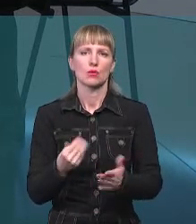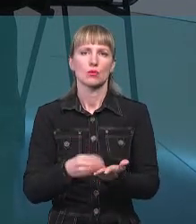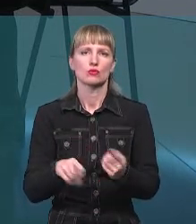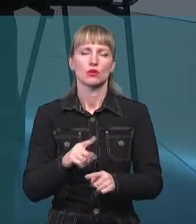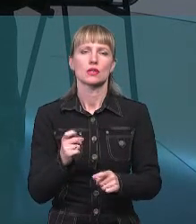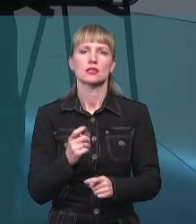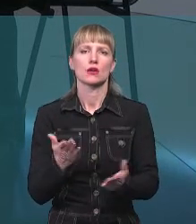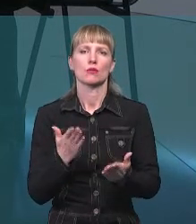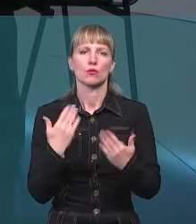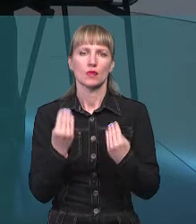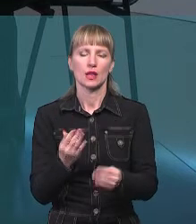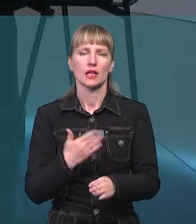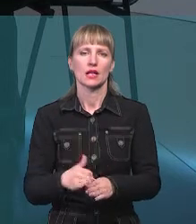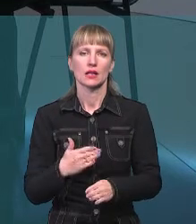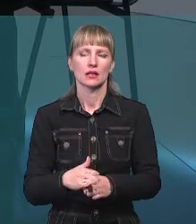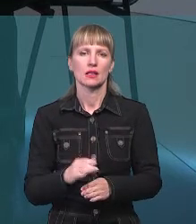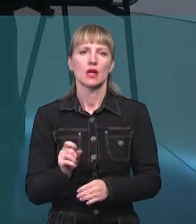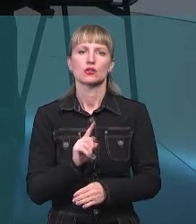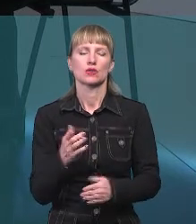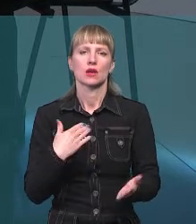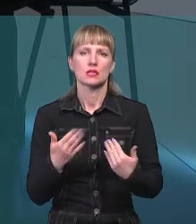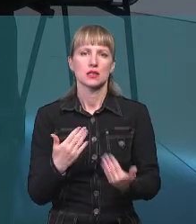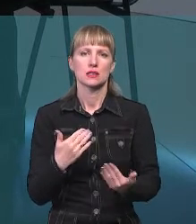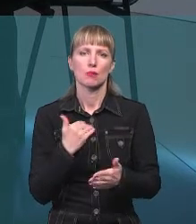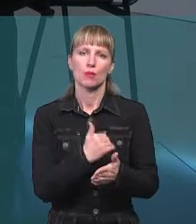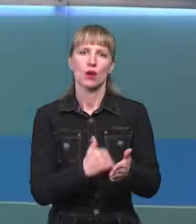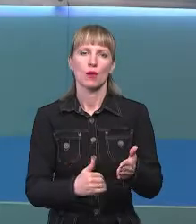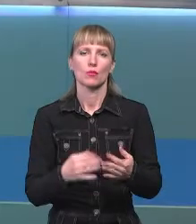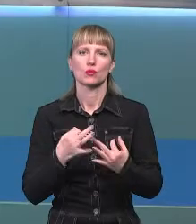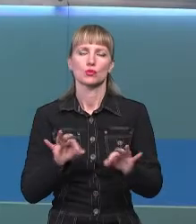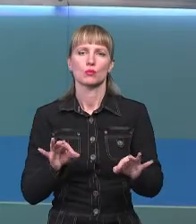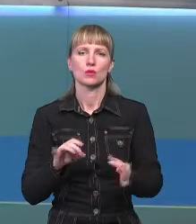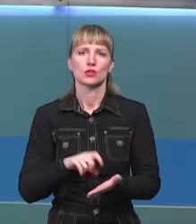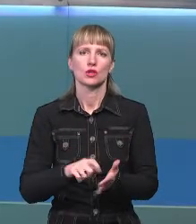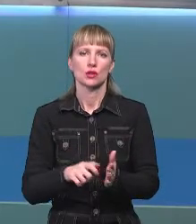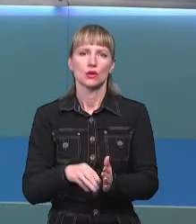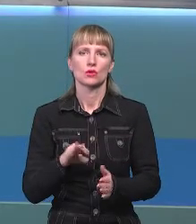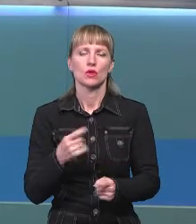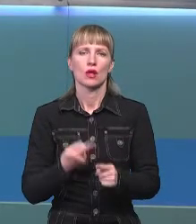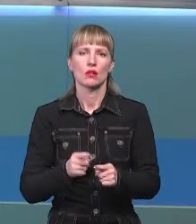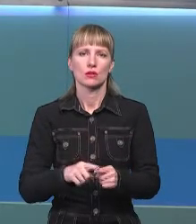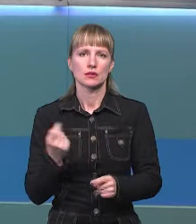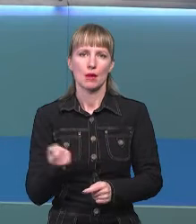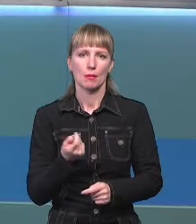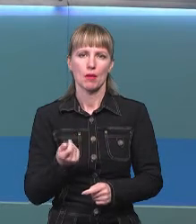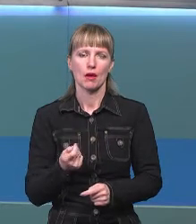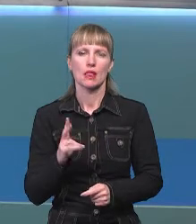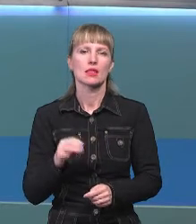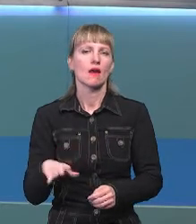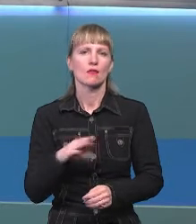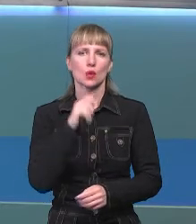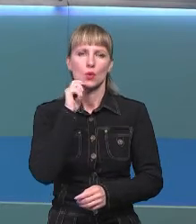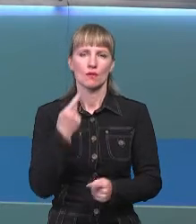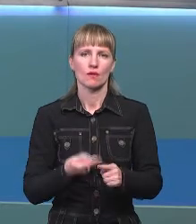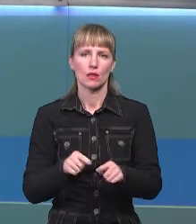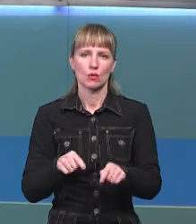був виданий кредит. А ось що касається програми «Доступне житло», то цього замало. На всю Україну в